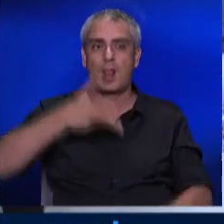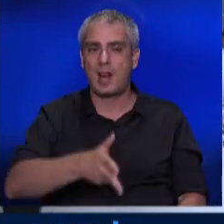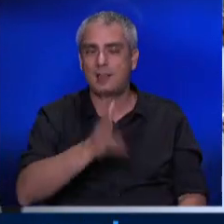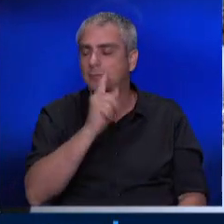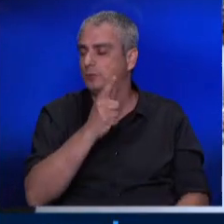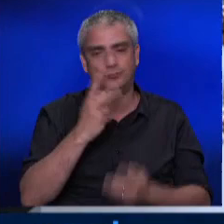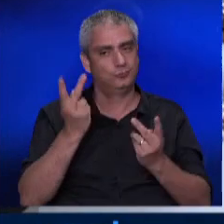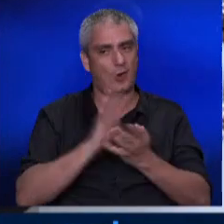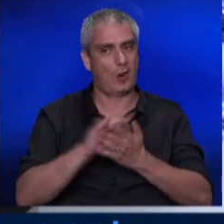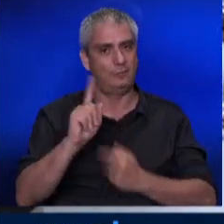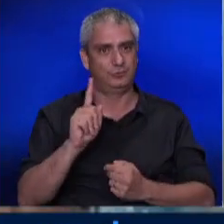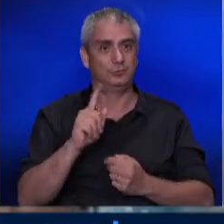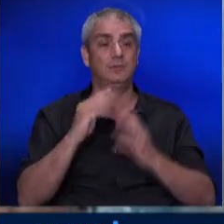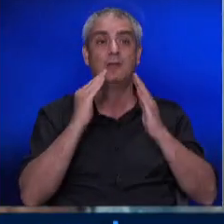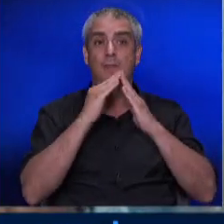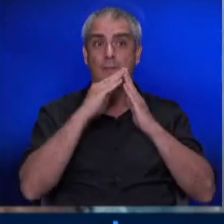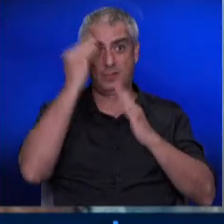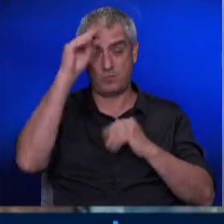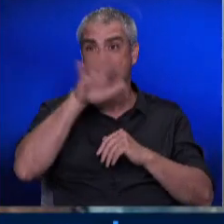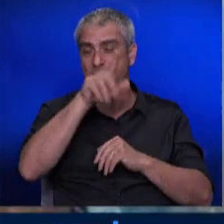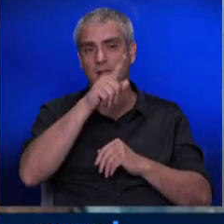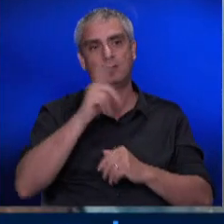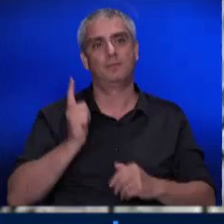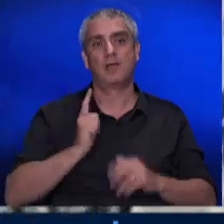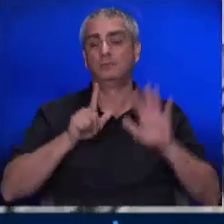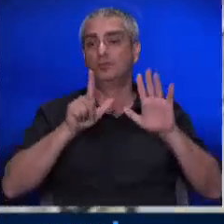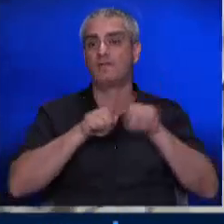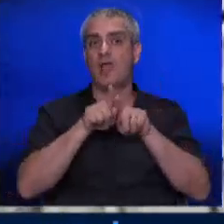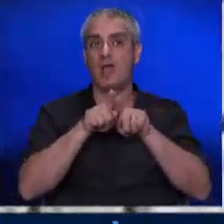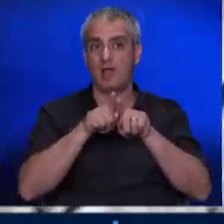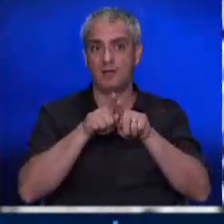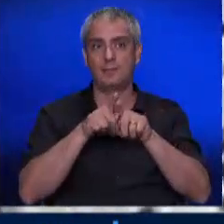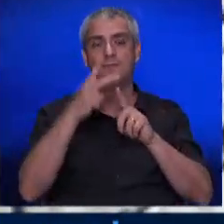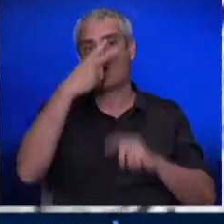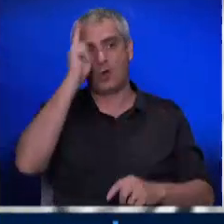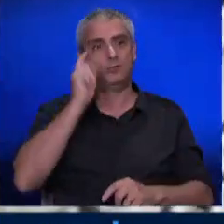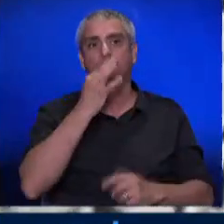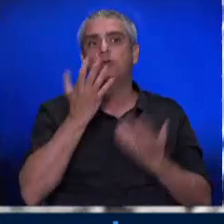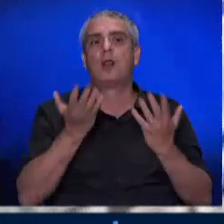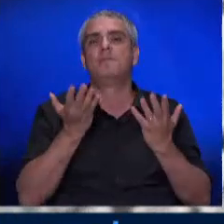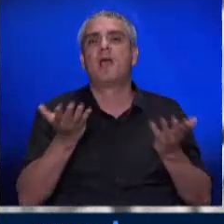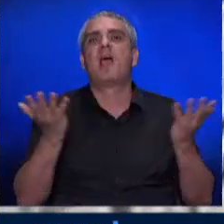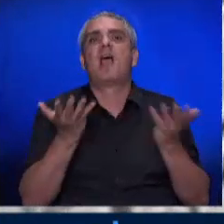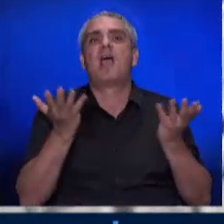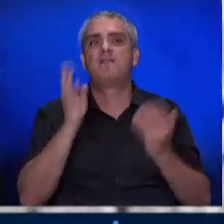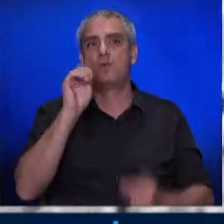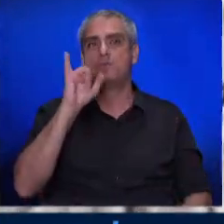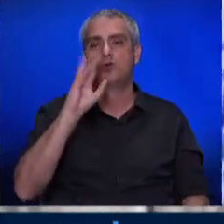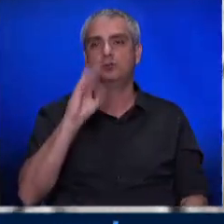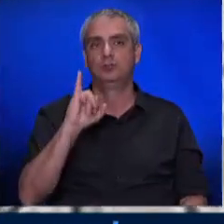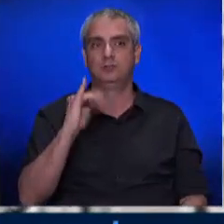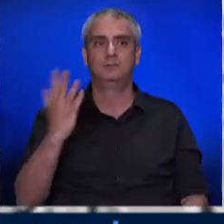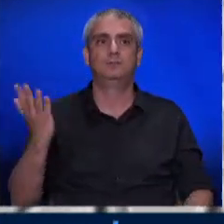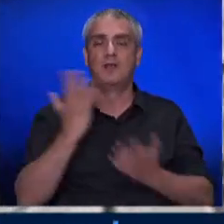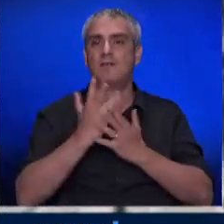לא פשוטות. בבית במודיעין עילית ממתינים לו 7 אחים ואחיות וזוג הורים ששואלים בחוסר אונים איפה מוישי